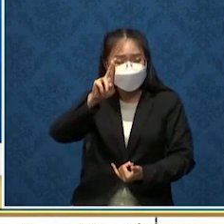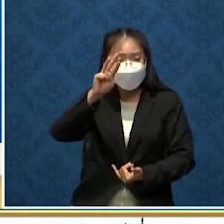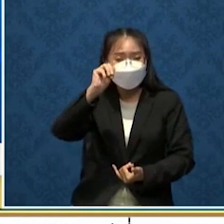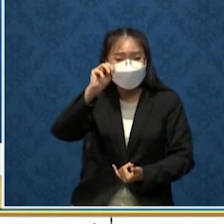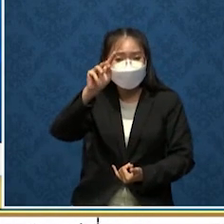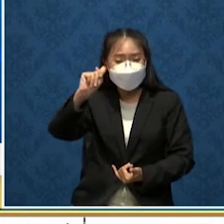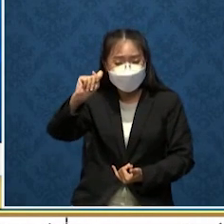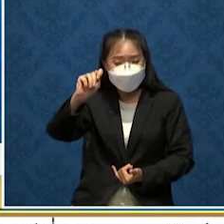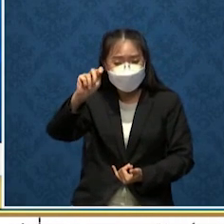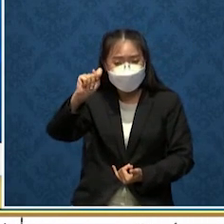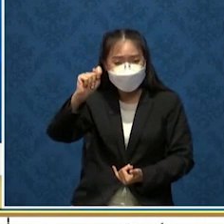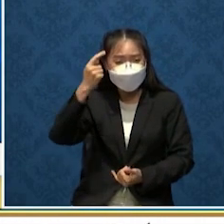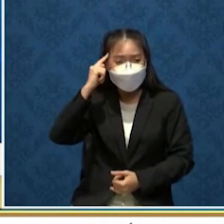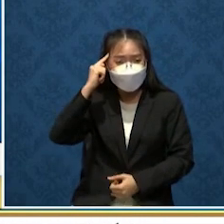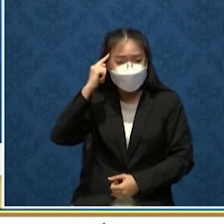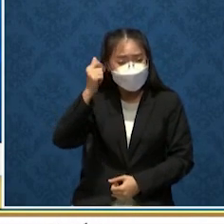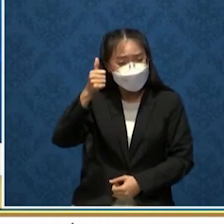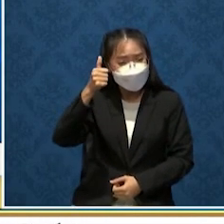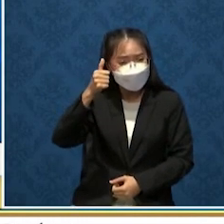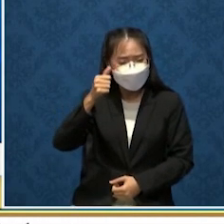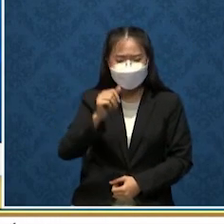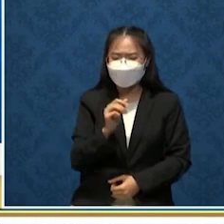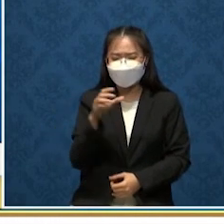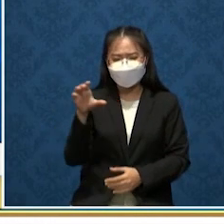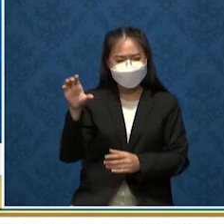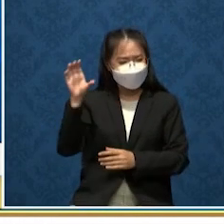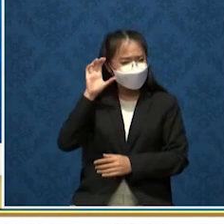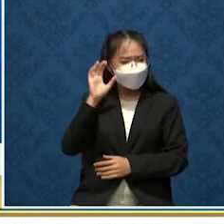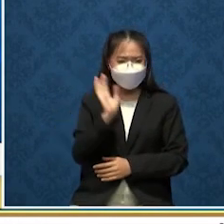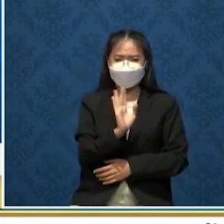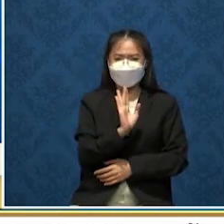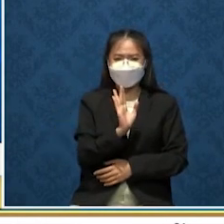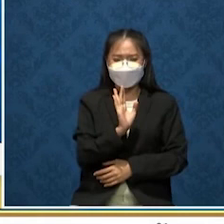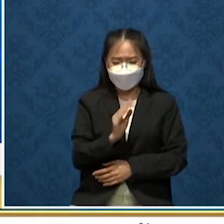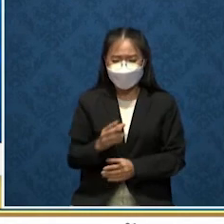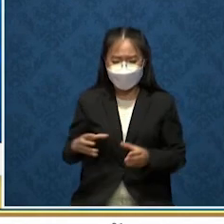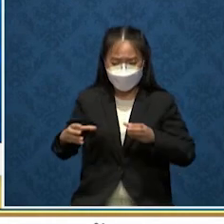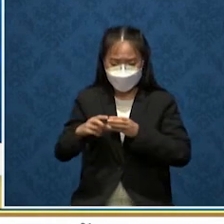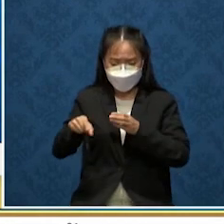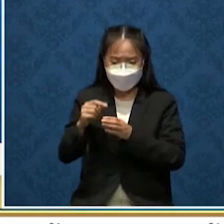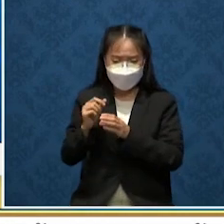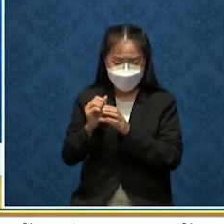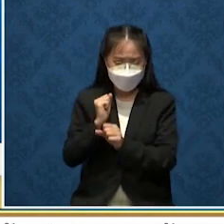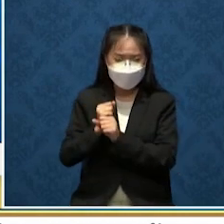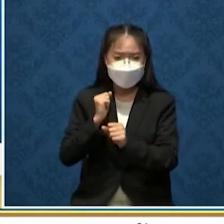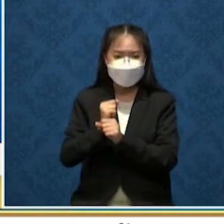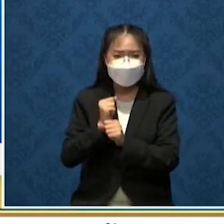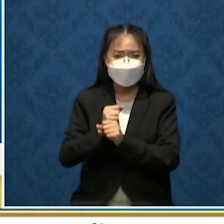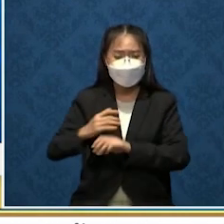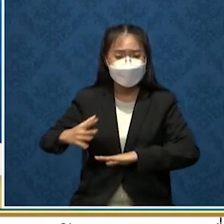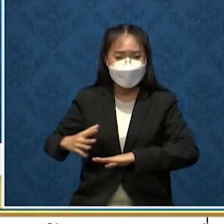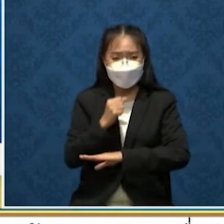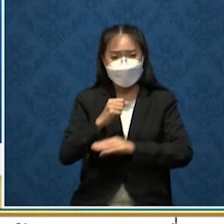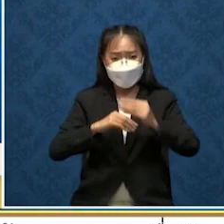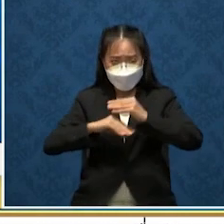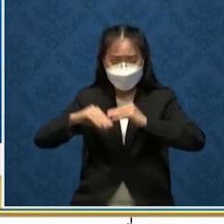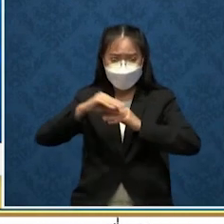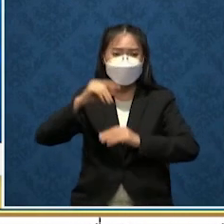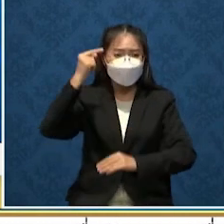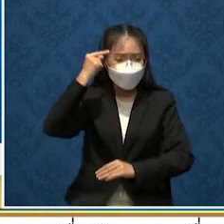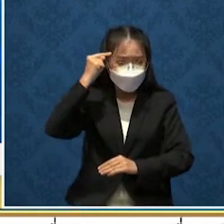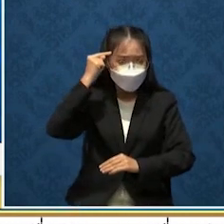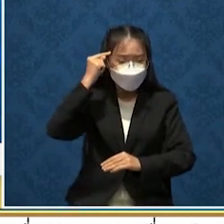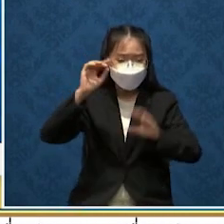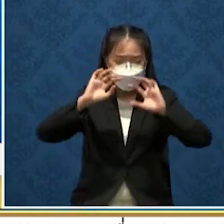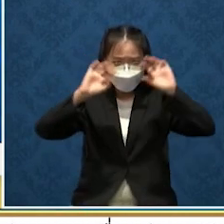ใครเชื่อบ้างพี่น้องประชาชนที่เป็นบริษัทผู้รับเหมาก่อสร้างรู้ทั้งประเทศว่ามีการทุจริตเกิดขึ้น